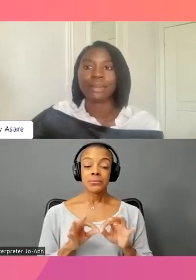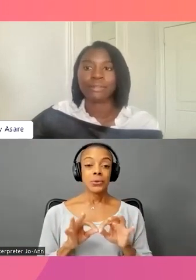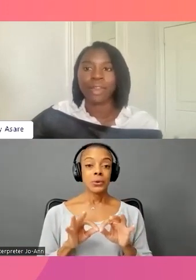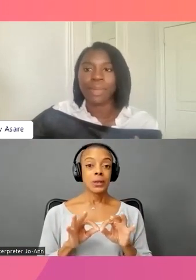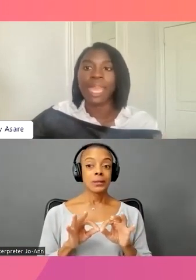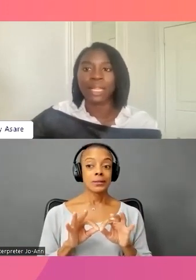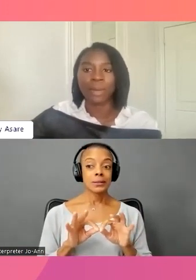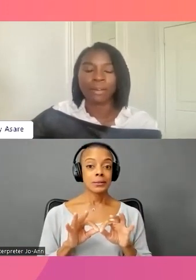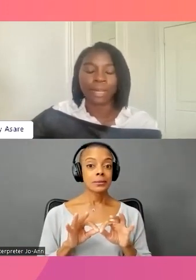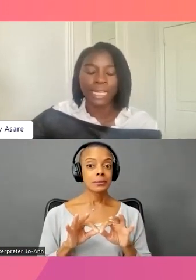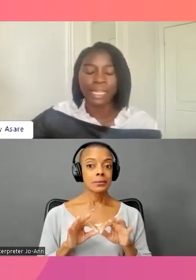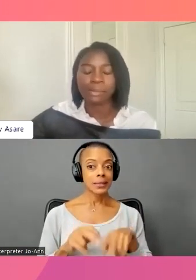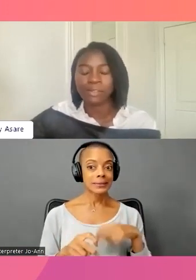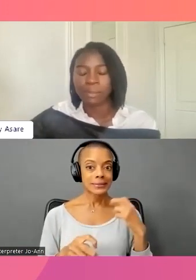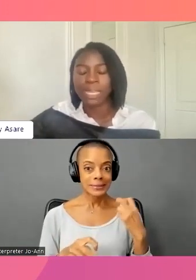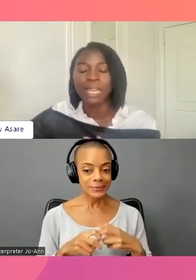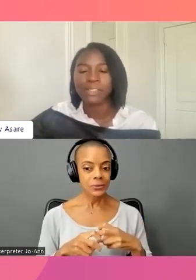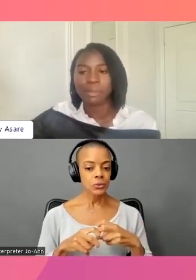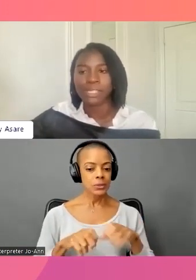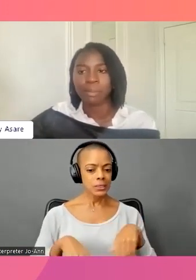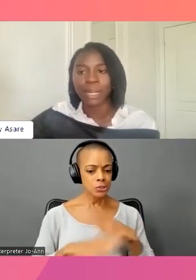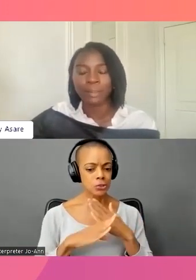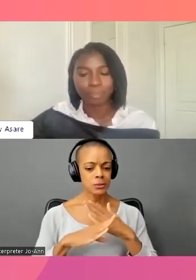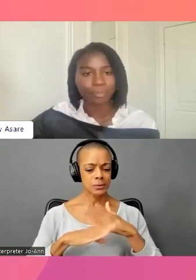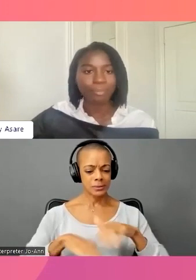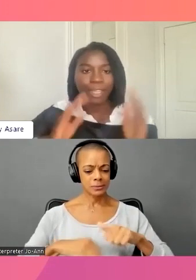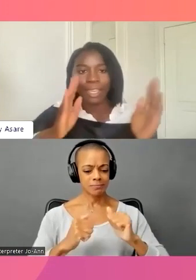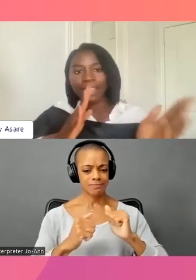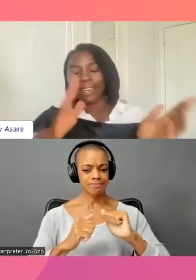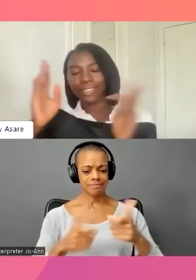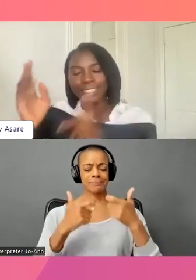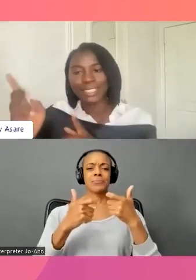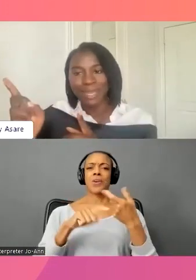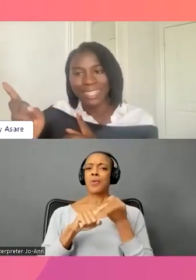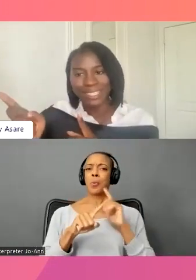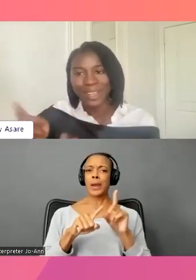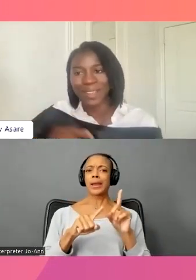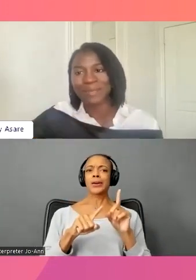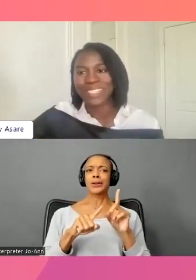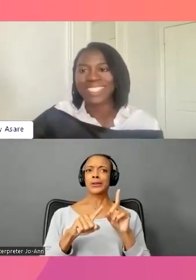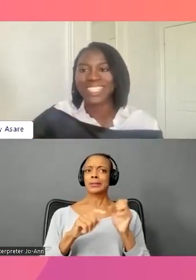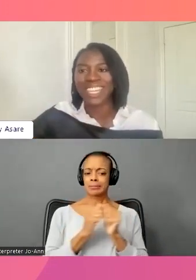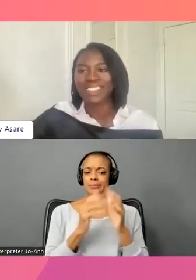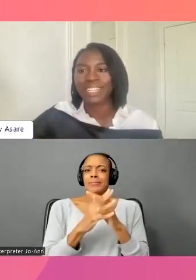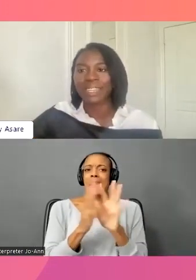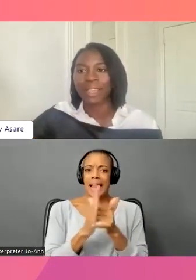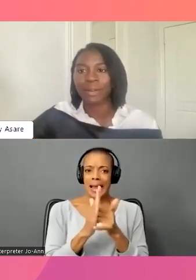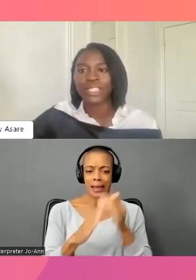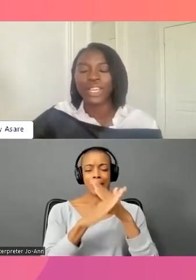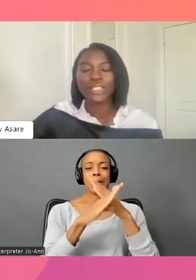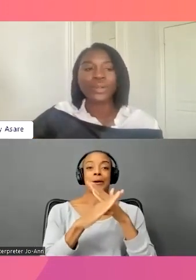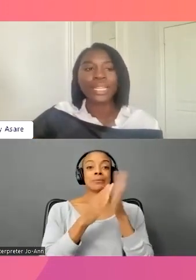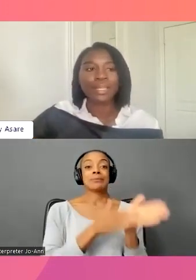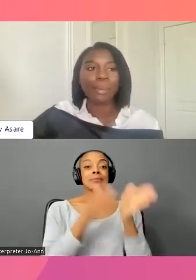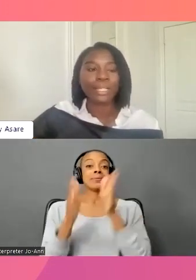il est important de noter que ces difficultés et ces défis ne viennent pas de nulle part. Et cela m'amène à